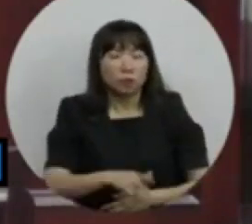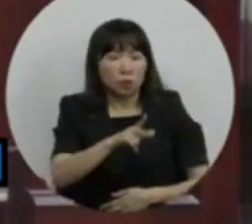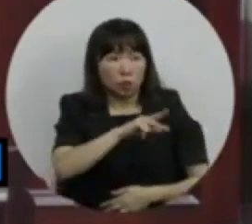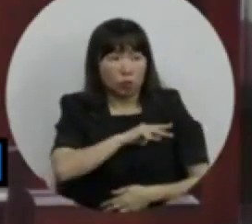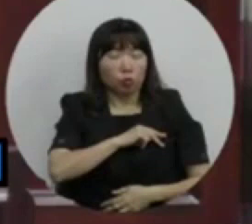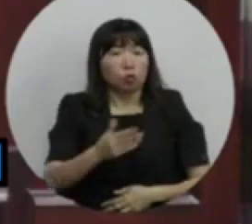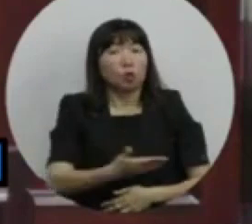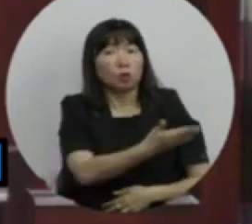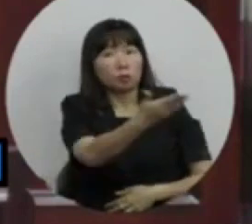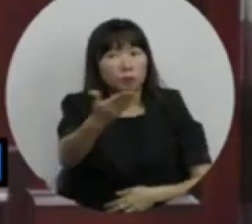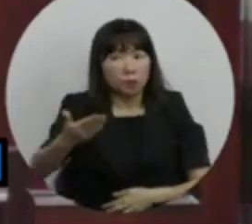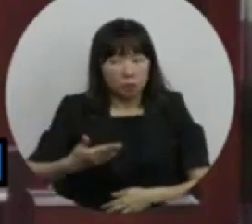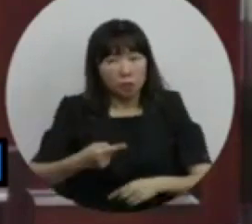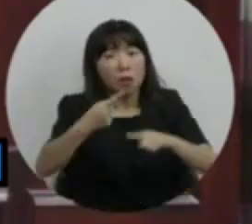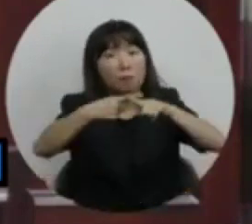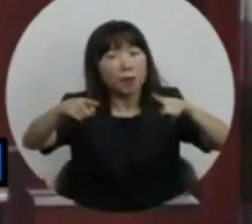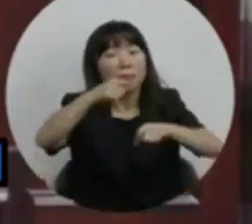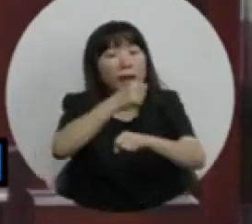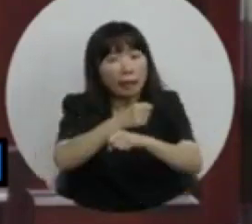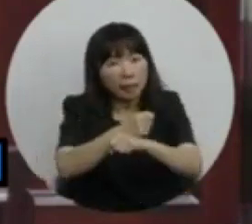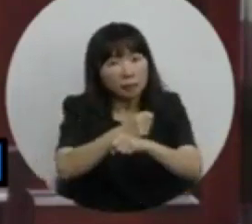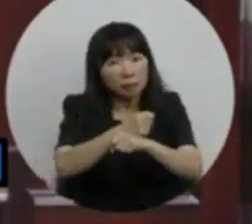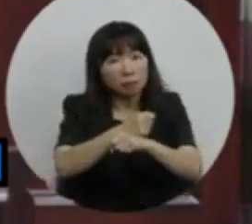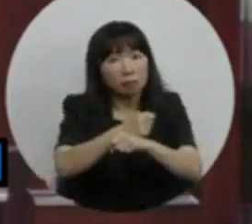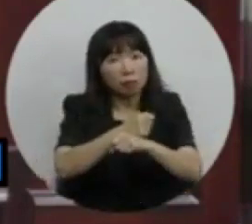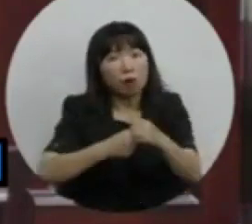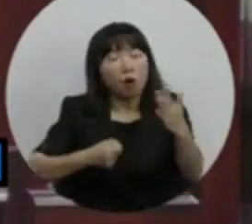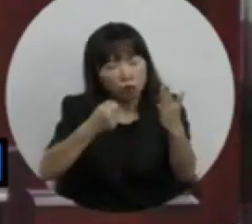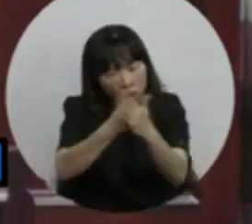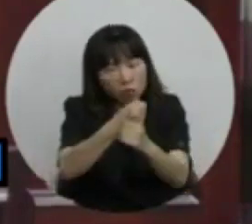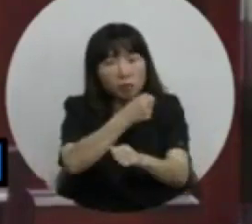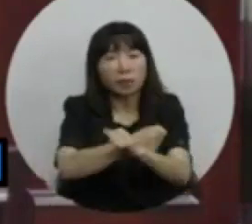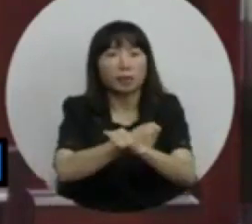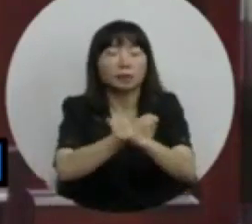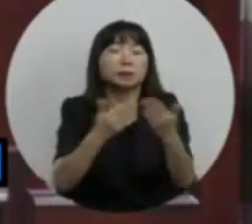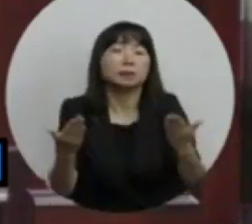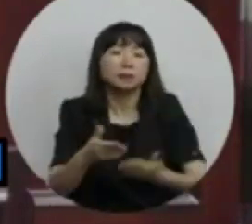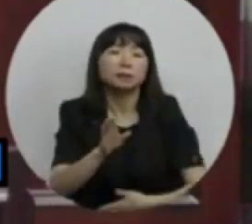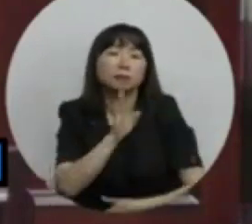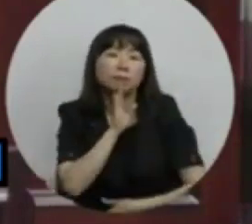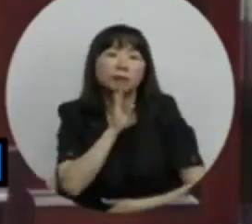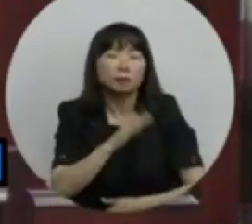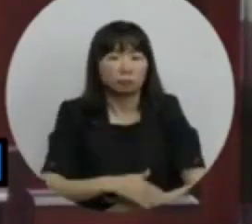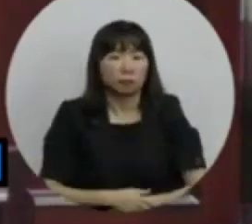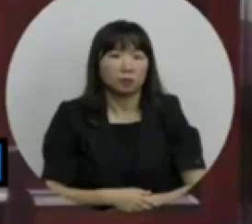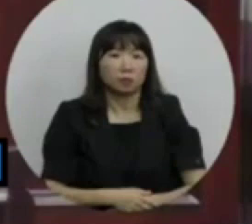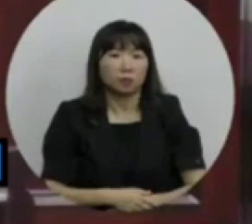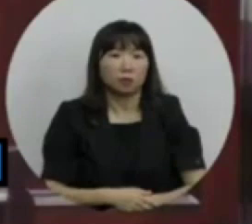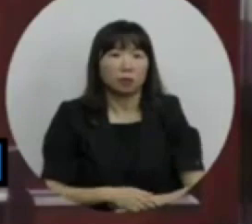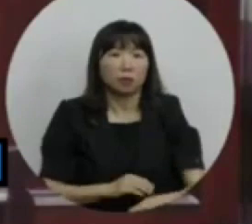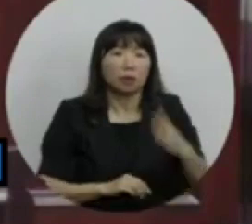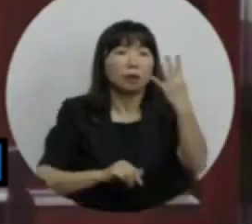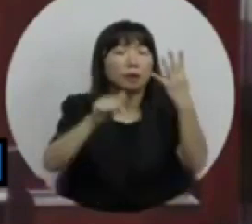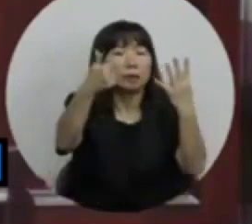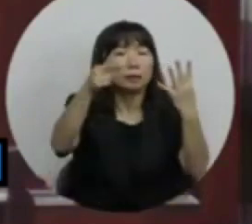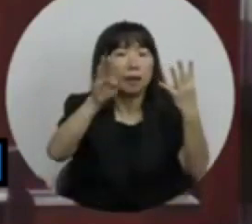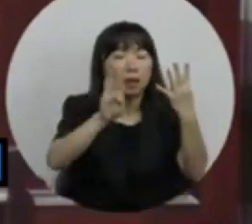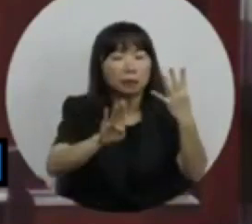의원님들이 판단해서 심도 있게 결정을 해 주시는 일이죠. 4급 하나